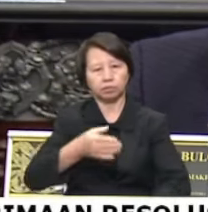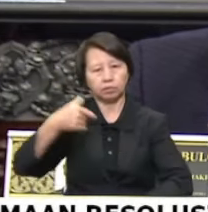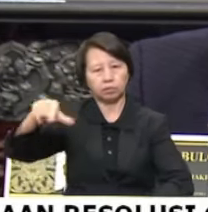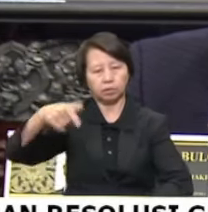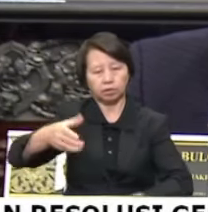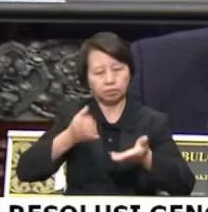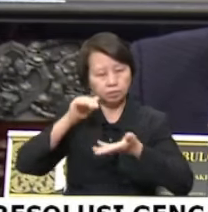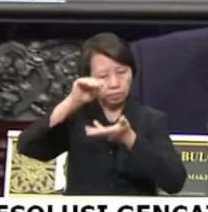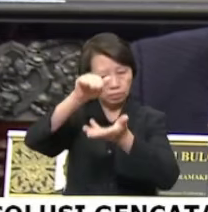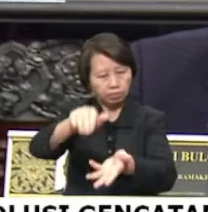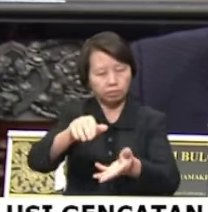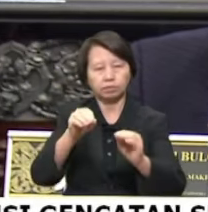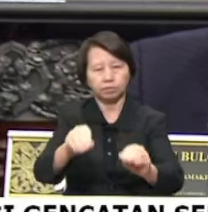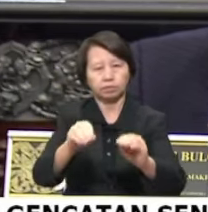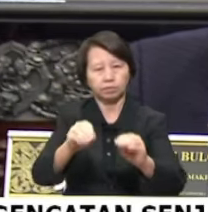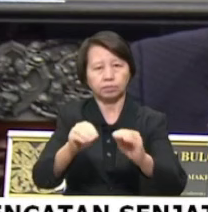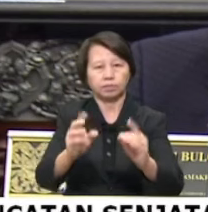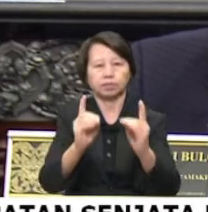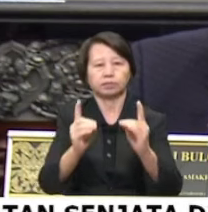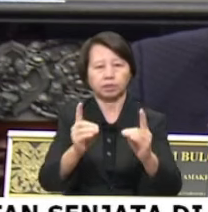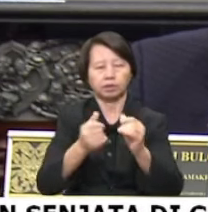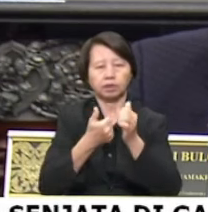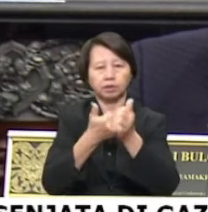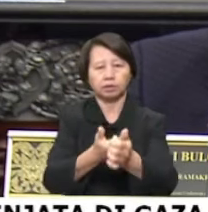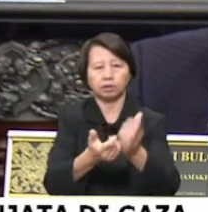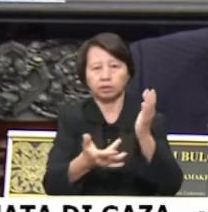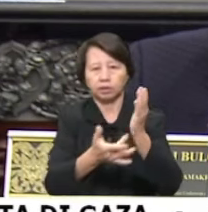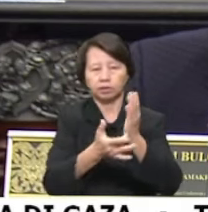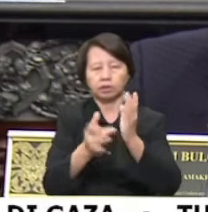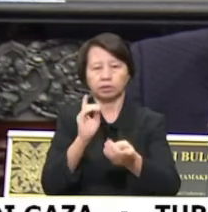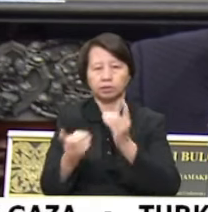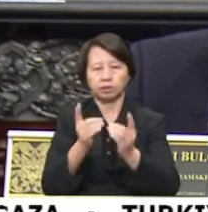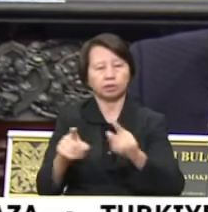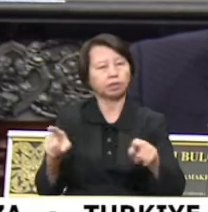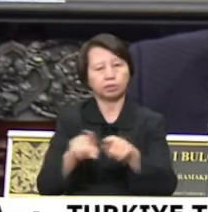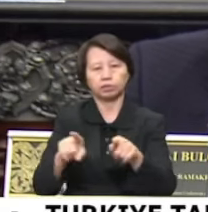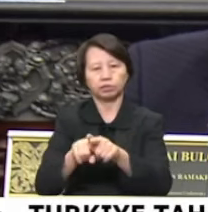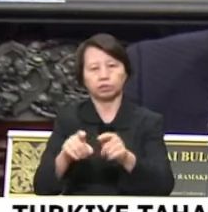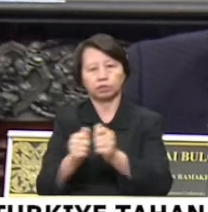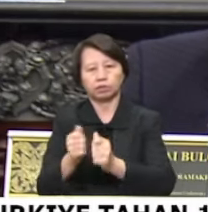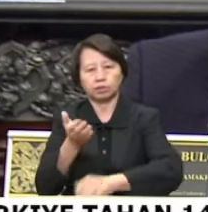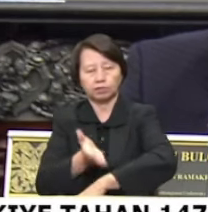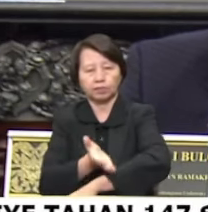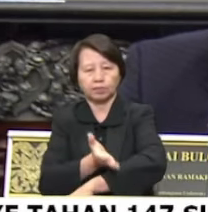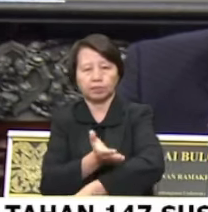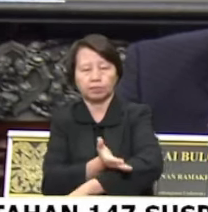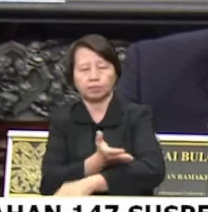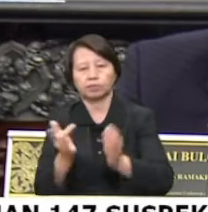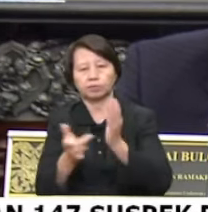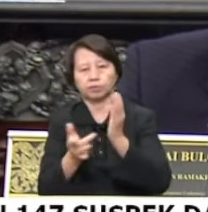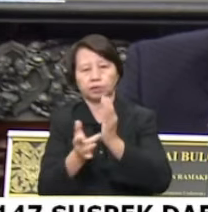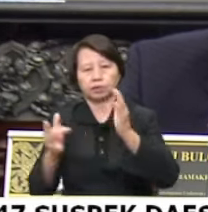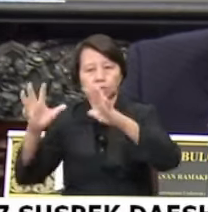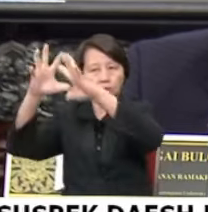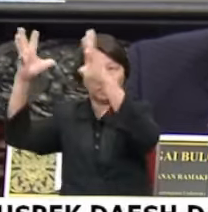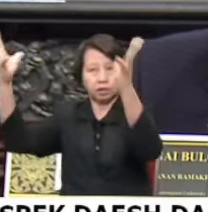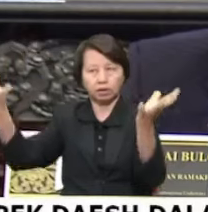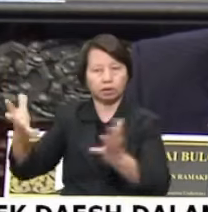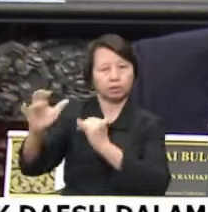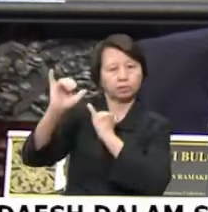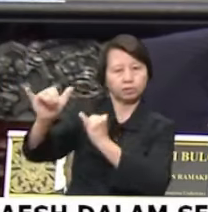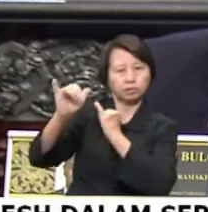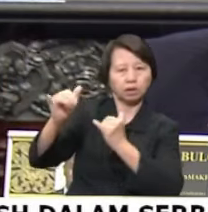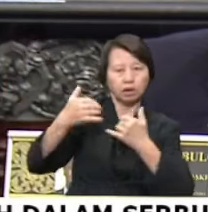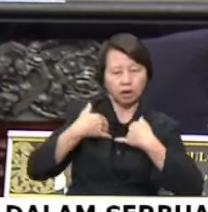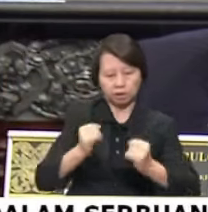penyampaian perkhidmatan pendidikan berteraskan teknologi digital seiring dengan perkembangan pesat teknologi global dalam usaha